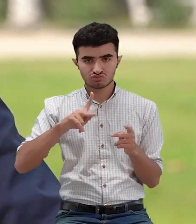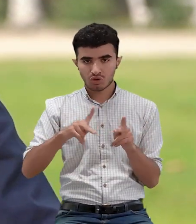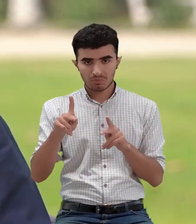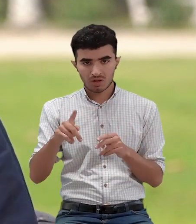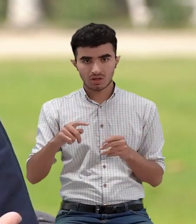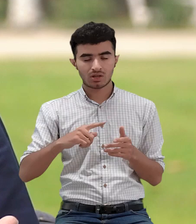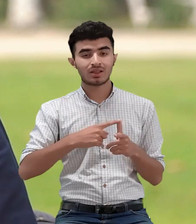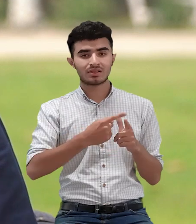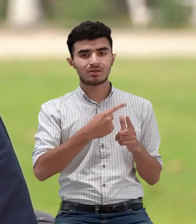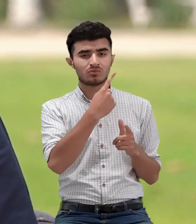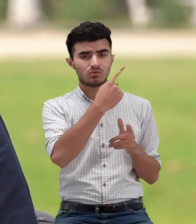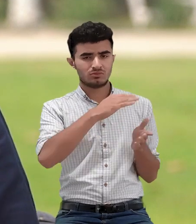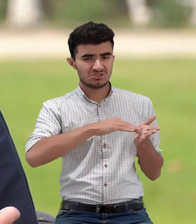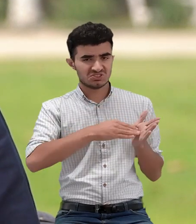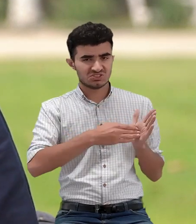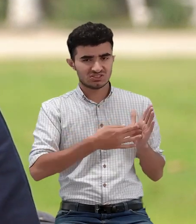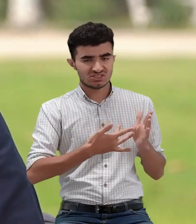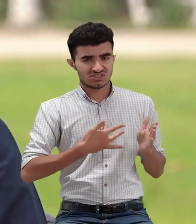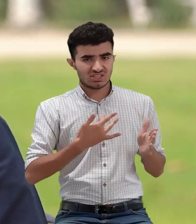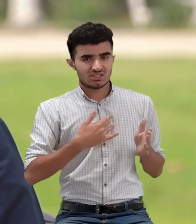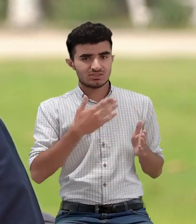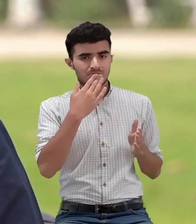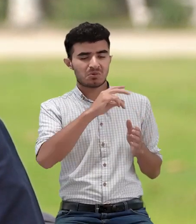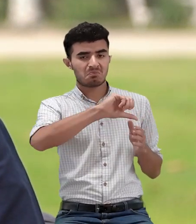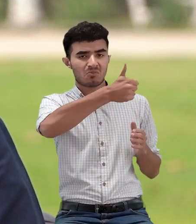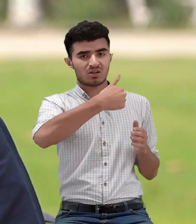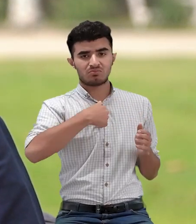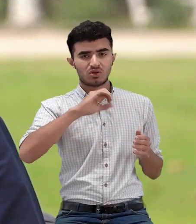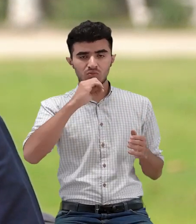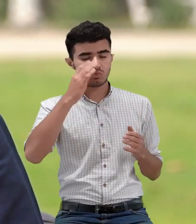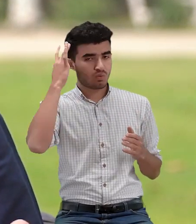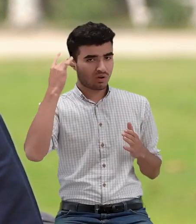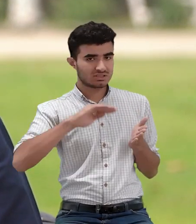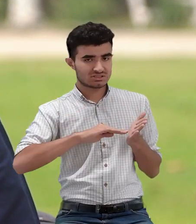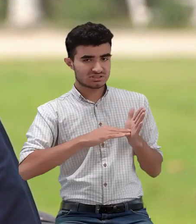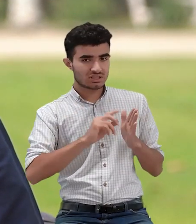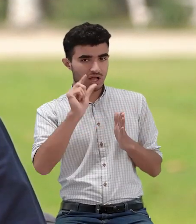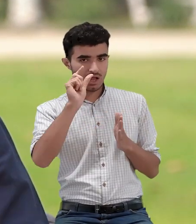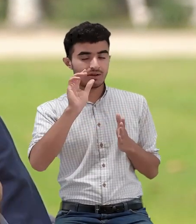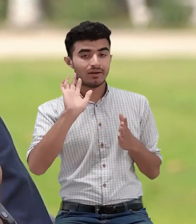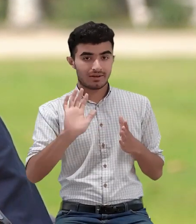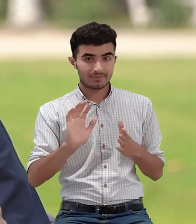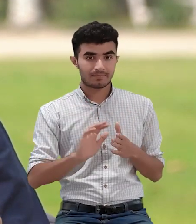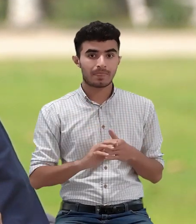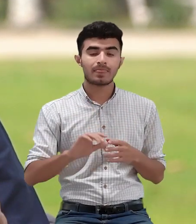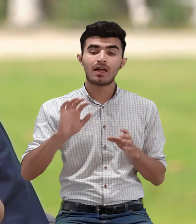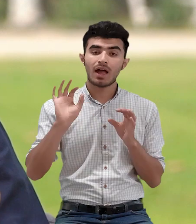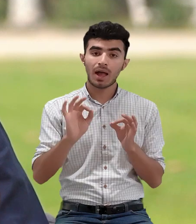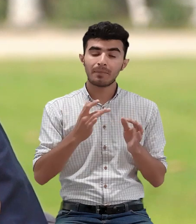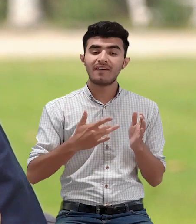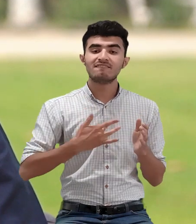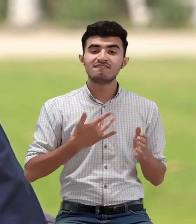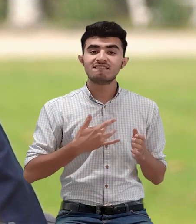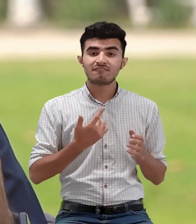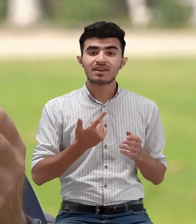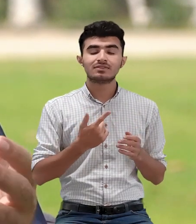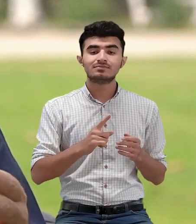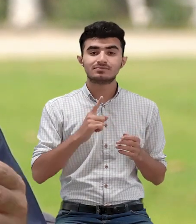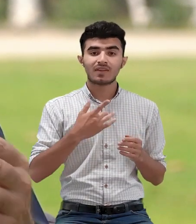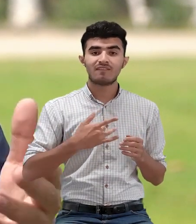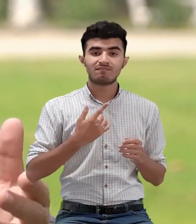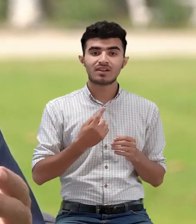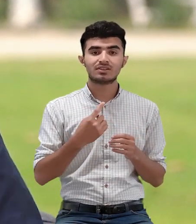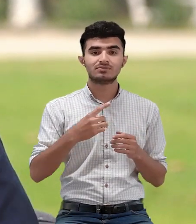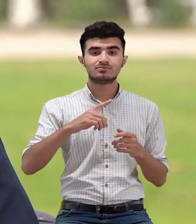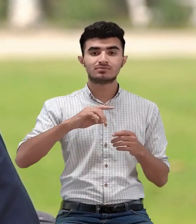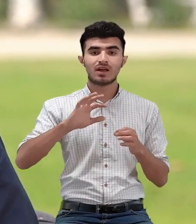तो मेरे अंदर एक बुरा सा फीलिंग पैदा होती है, इल फीलिंग कह लीजिए। ये जो फीलिंग है ये मुझे मजबूर कर